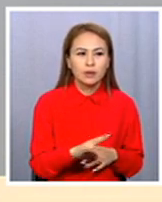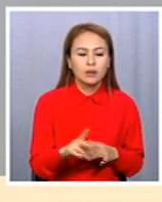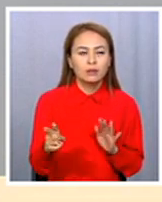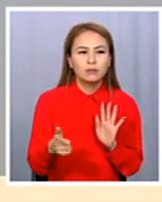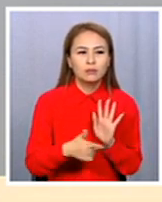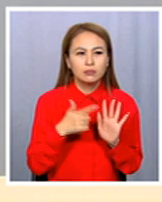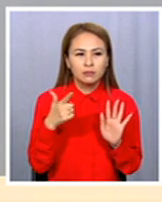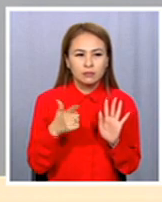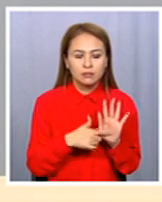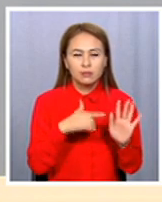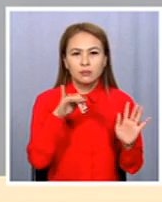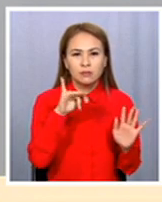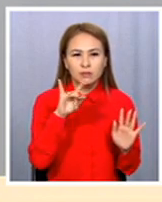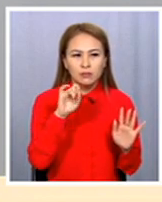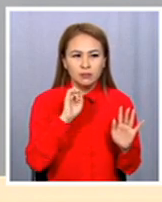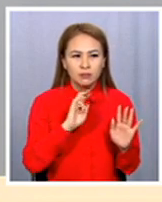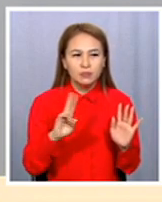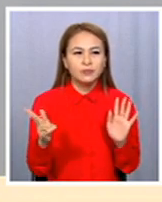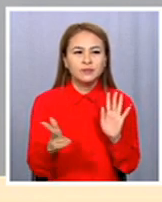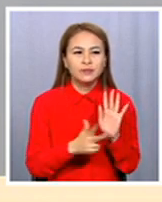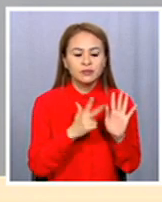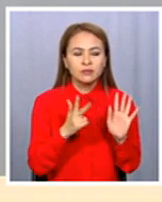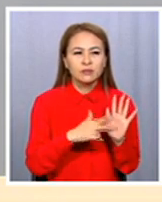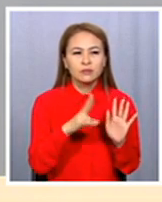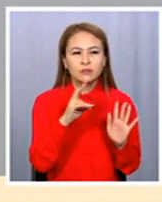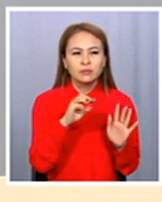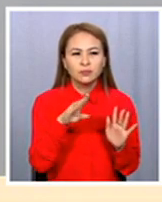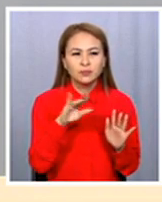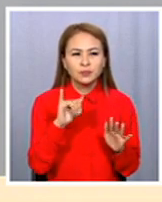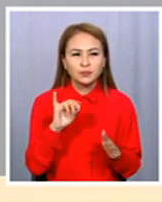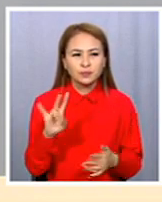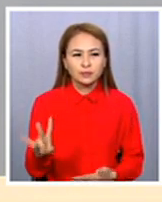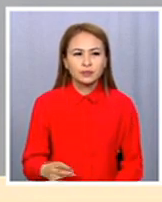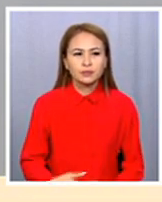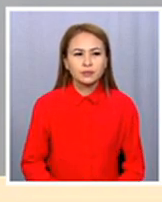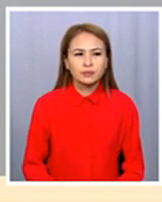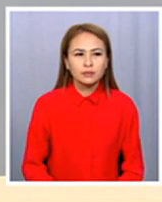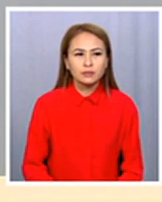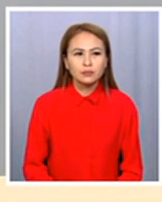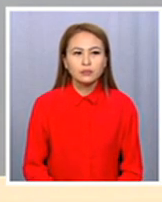седьмая – Уран и восьмая – Нептун.